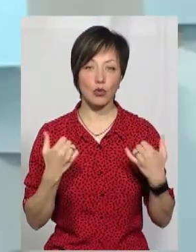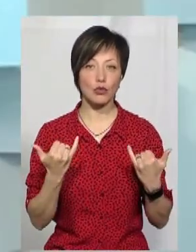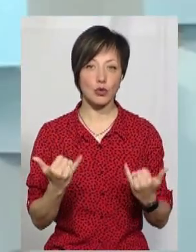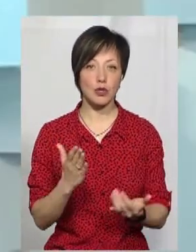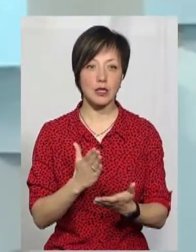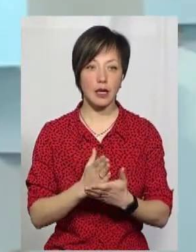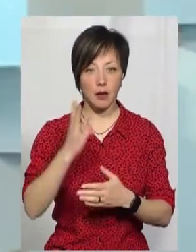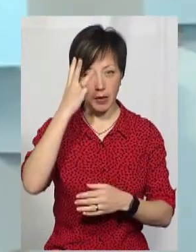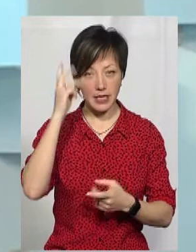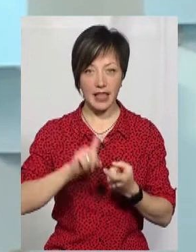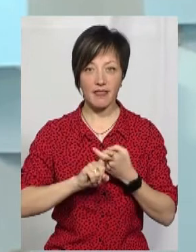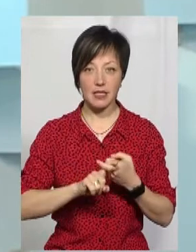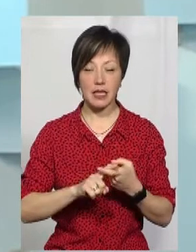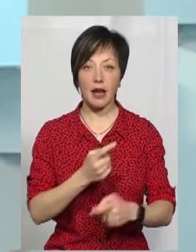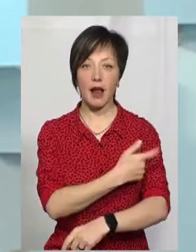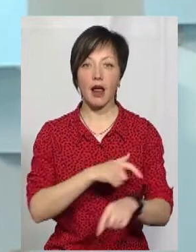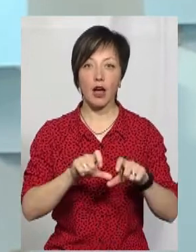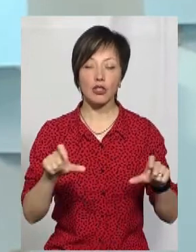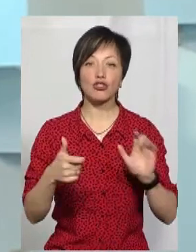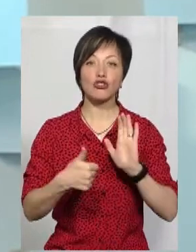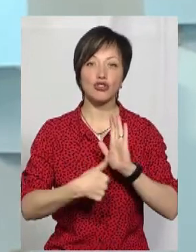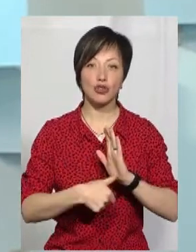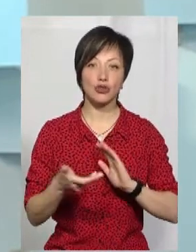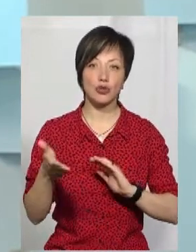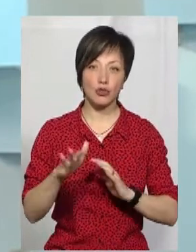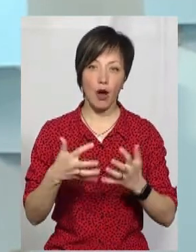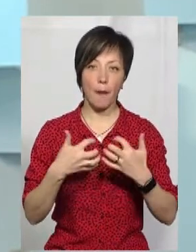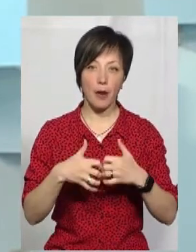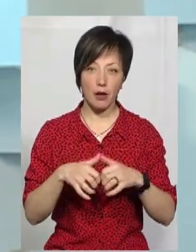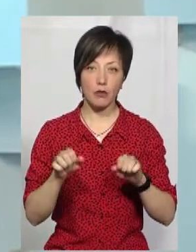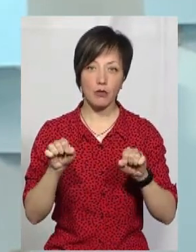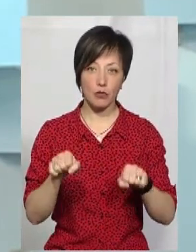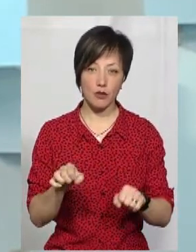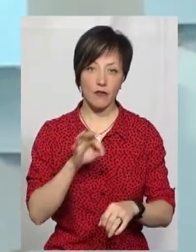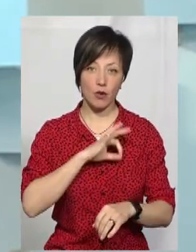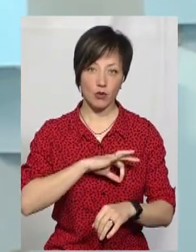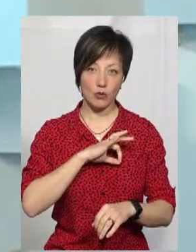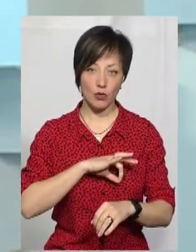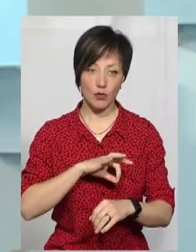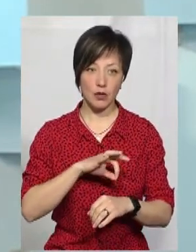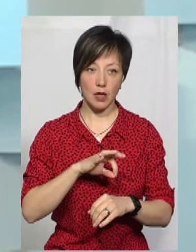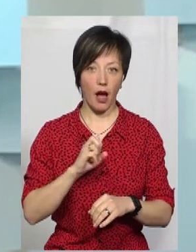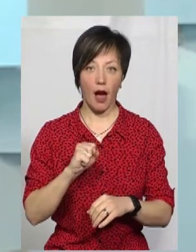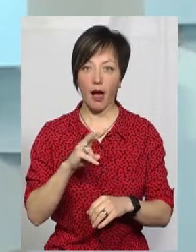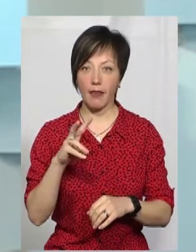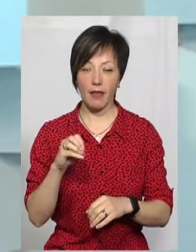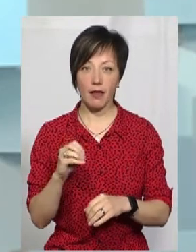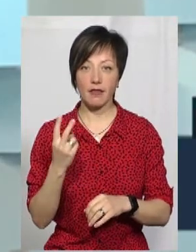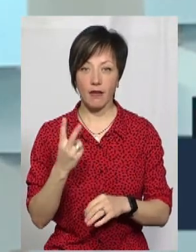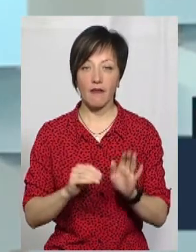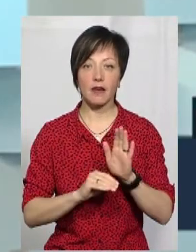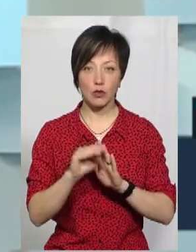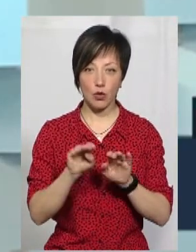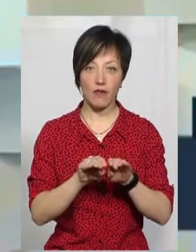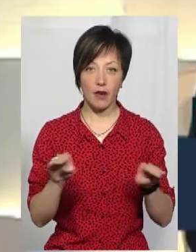маємо, наприклад, в Хмельницькій інфекційній лікарні 6 апаратів, які можуть використовуватись в контексті коронавірусної інфекції, а не два. Два висококласних, так,